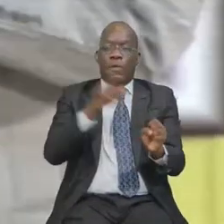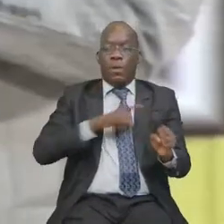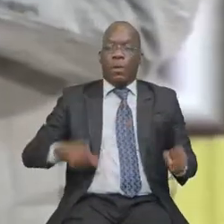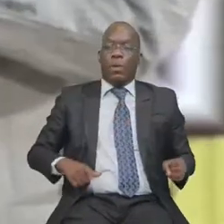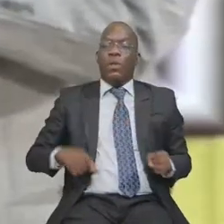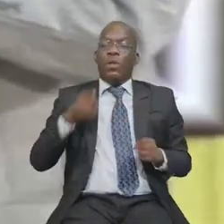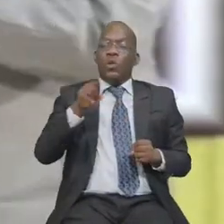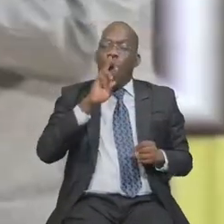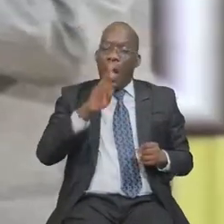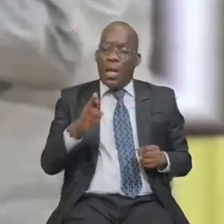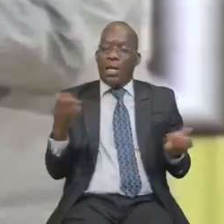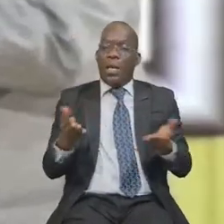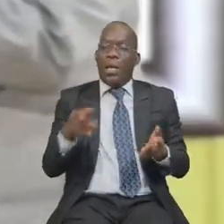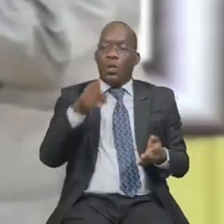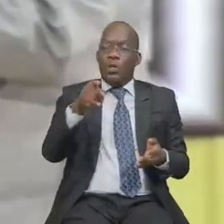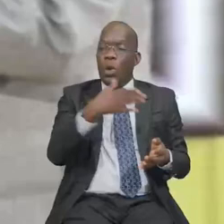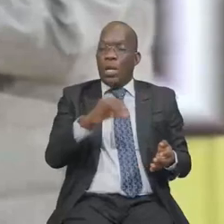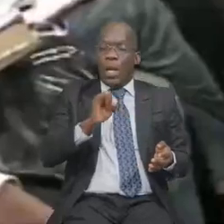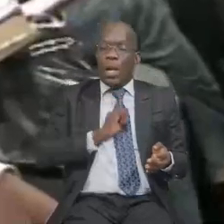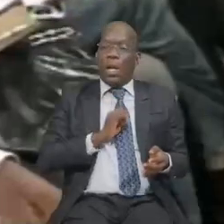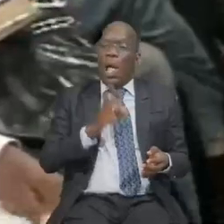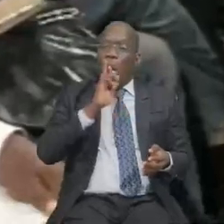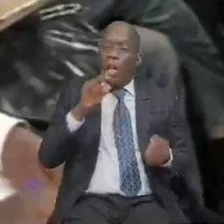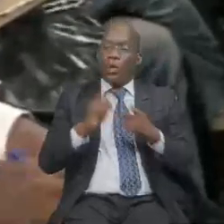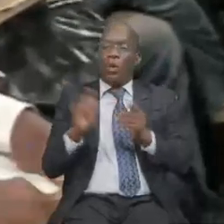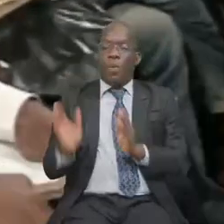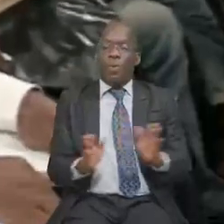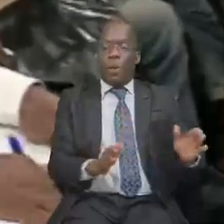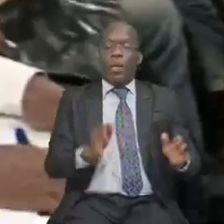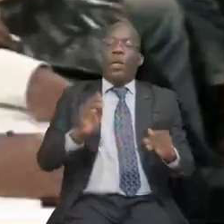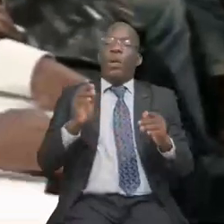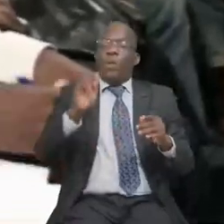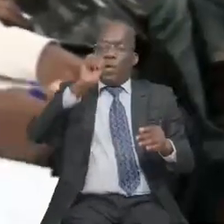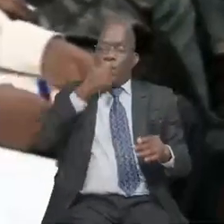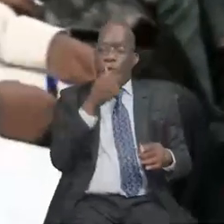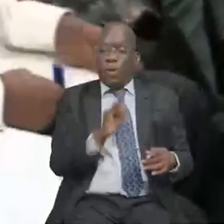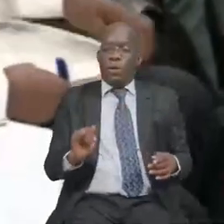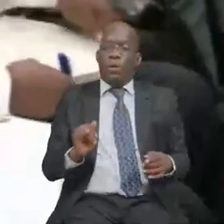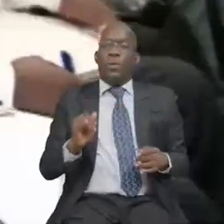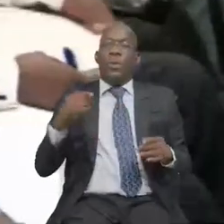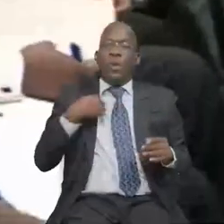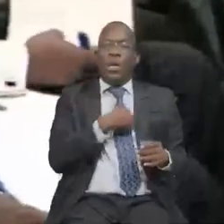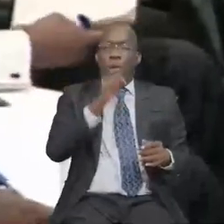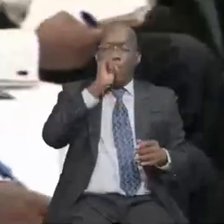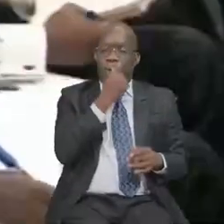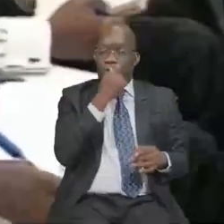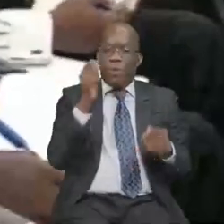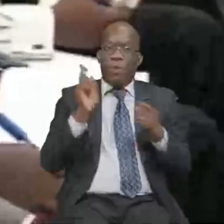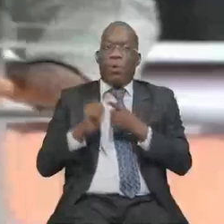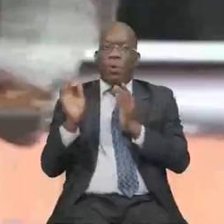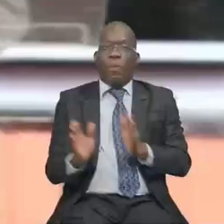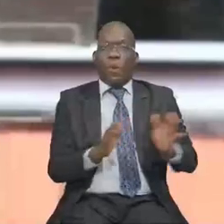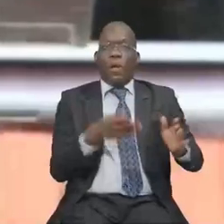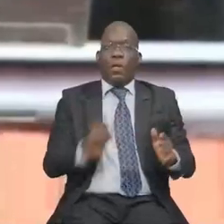moi, nous devons préparer en persévérant, nous persévérons en préparant l'épouse